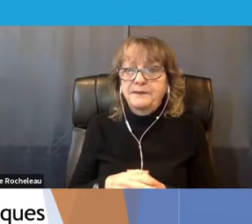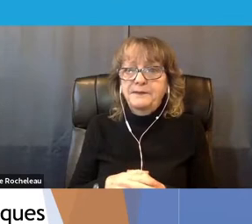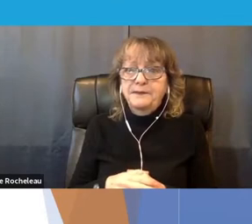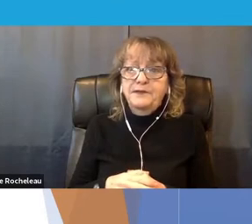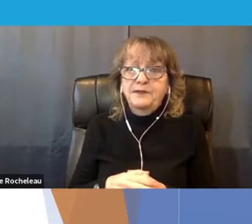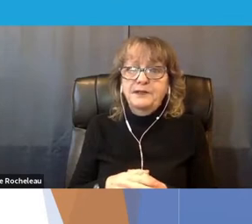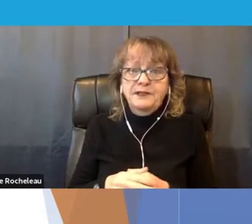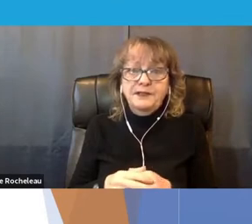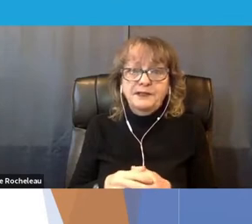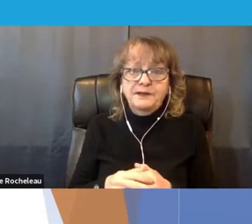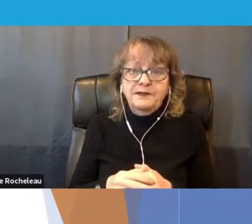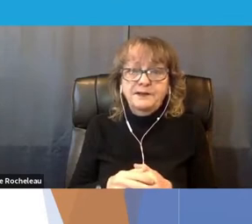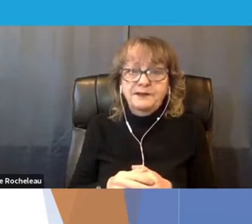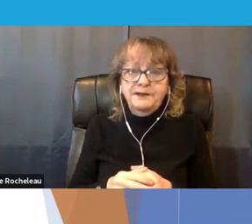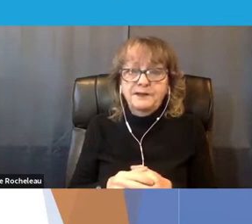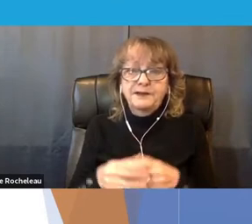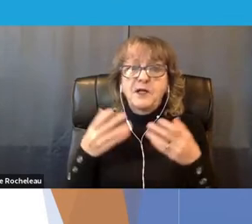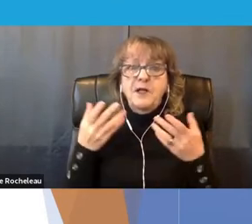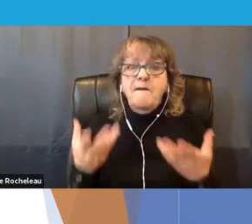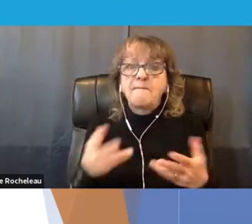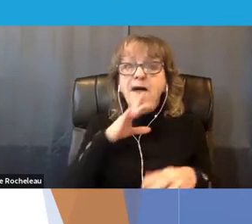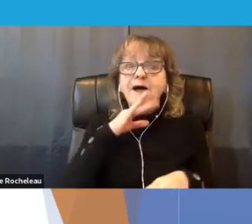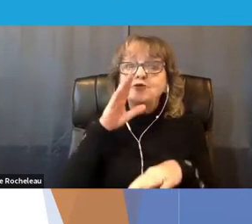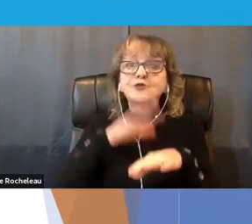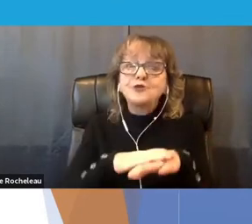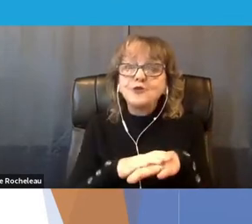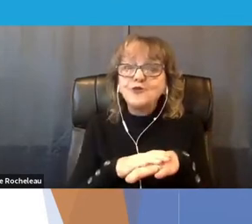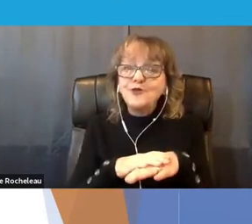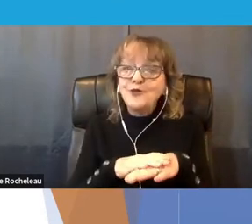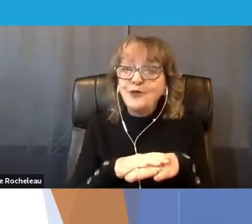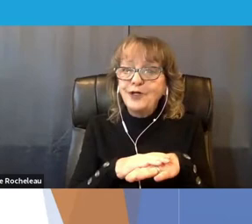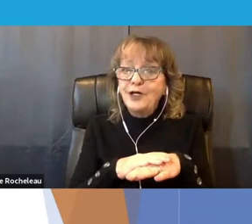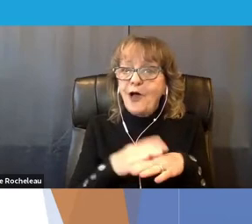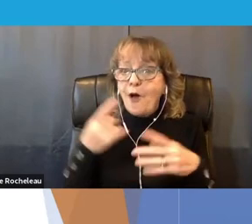Je vais vous glisser un mot maintenant sur justement